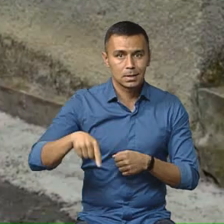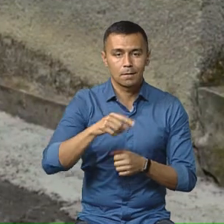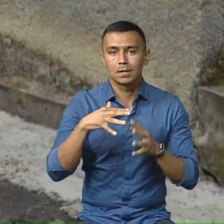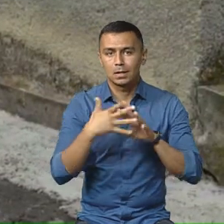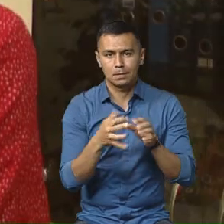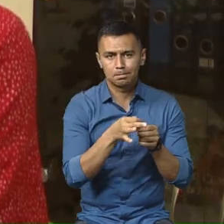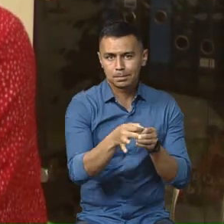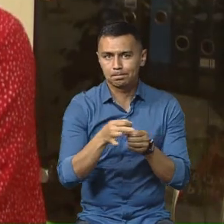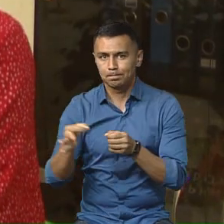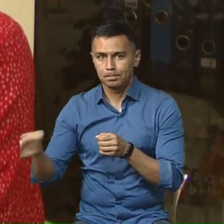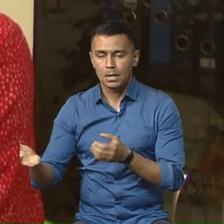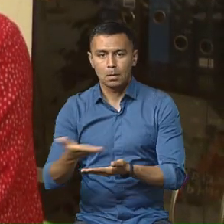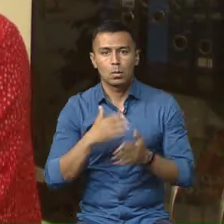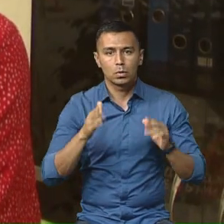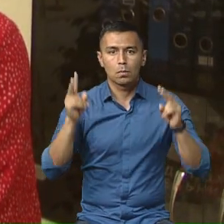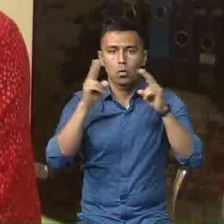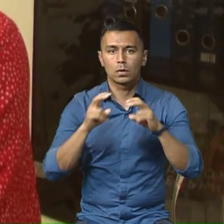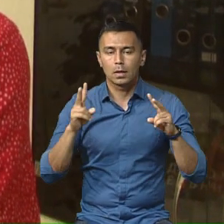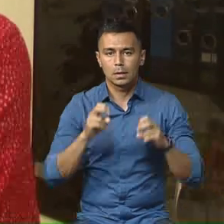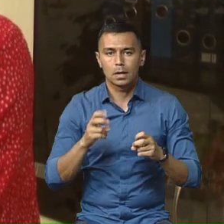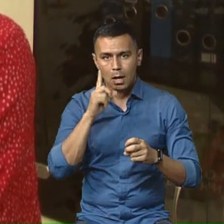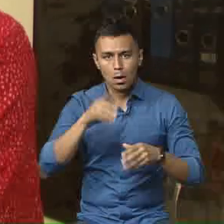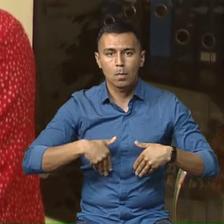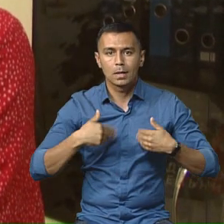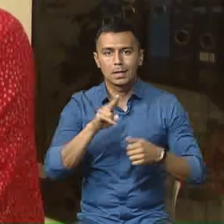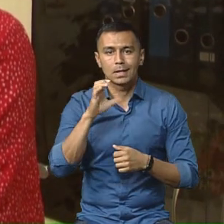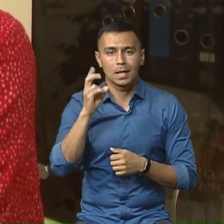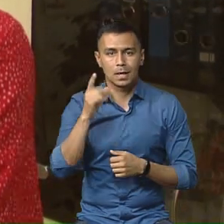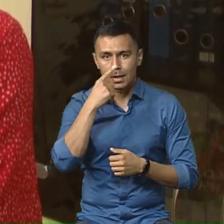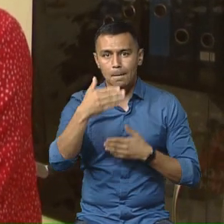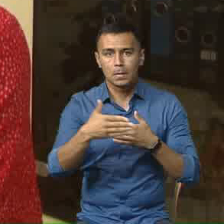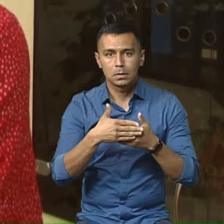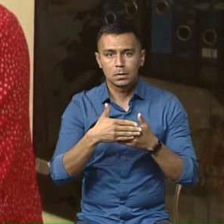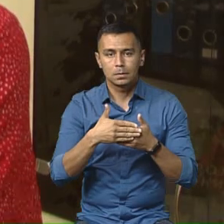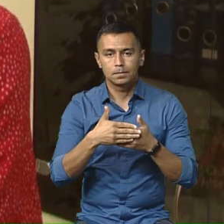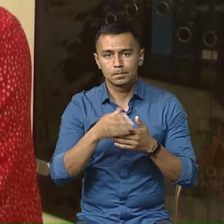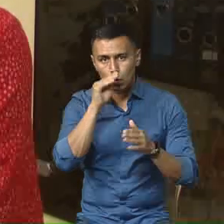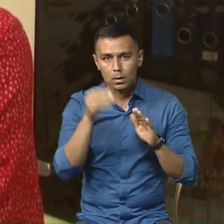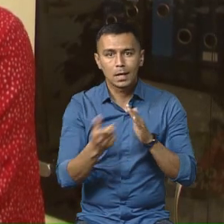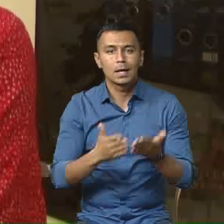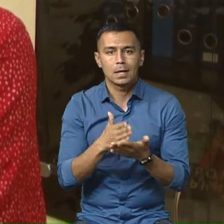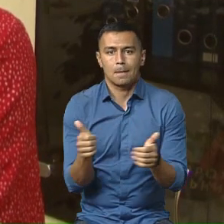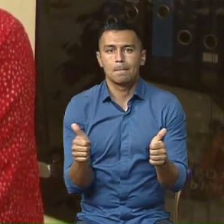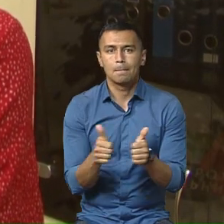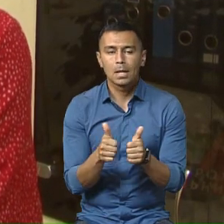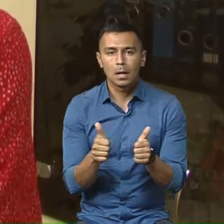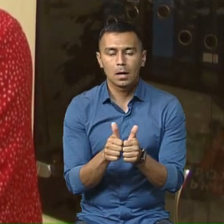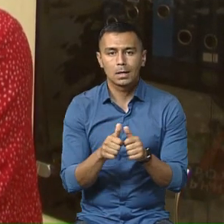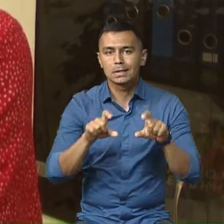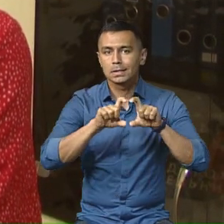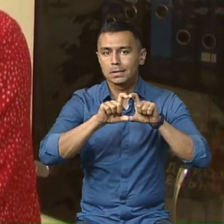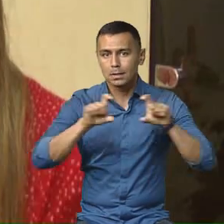сільській місцевості. Ми будемо розглядати рекомендації ДСНС, найближчі укриття, які знаходяться навколо